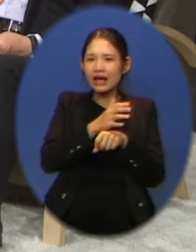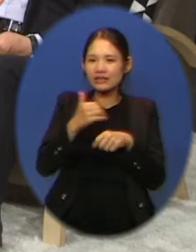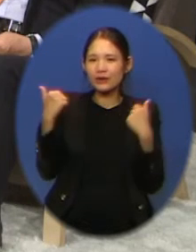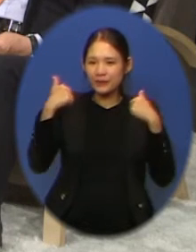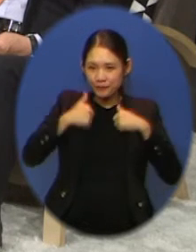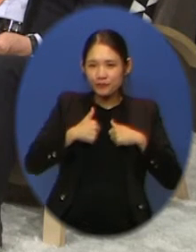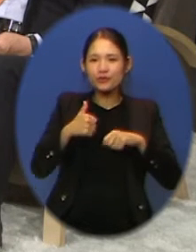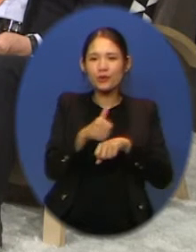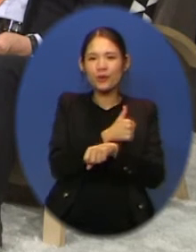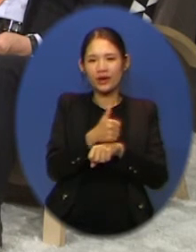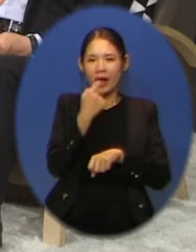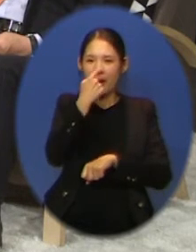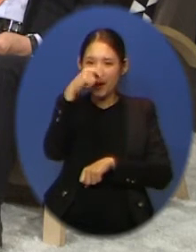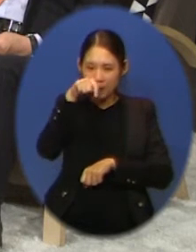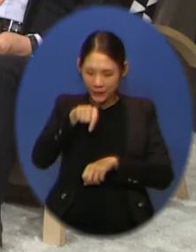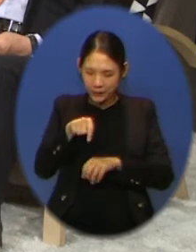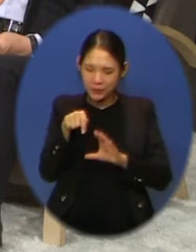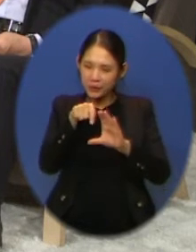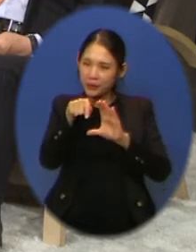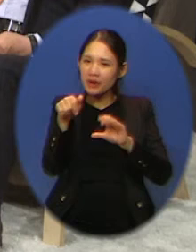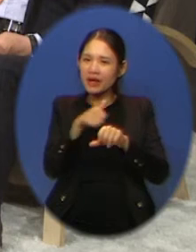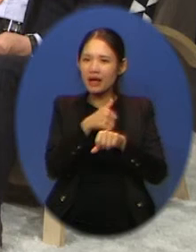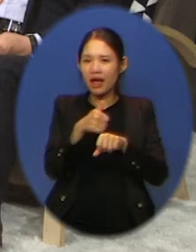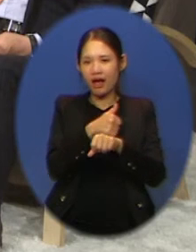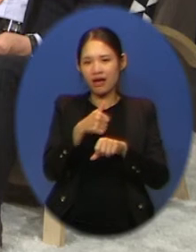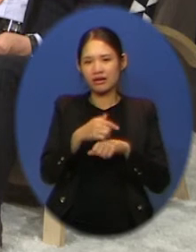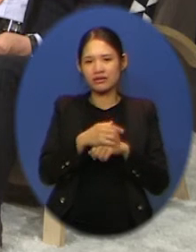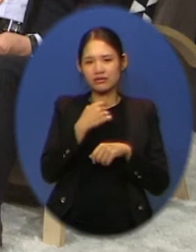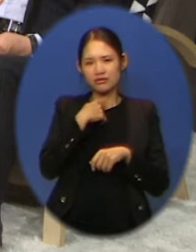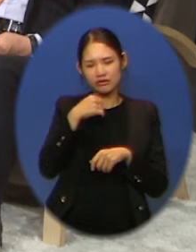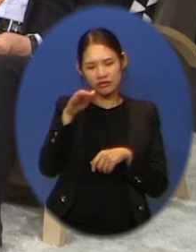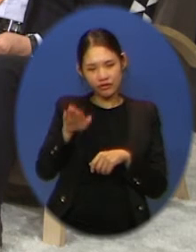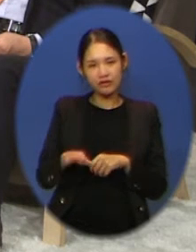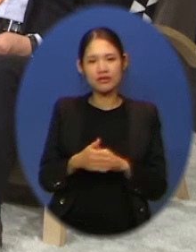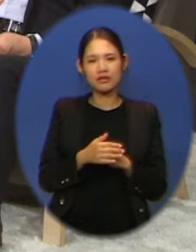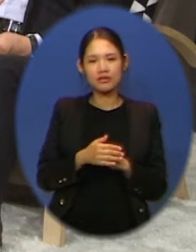명동에서 이러고 다녔으니 근데 언젠가는